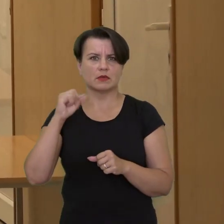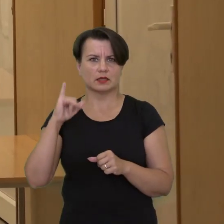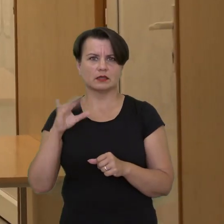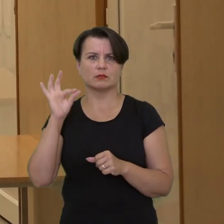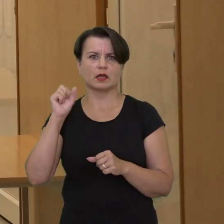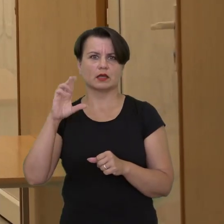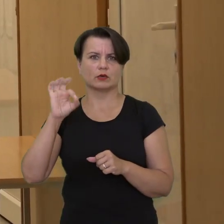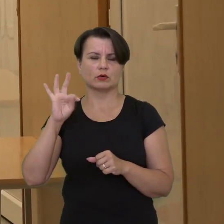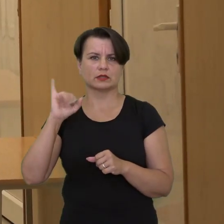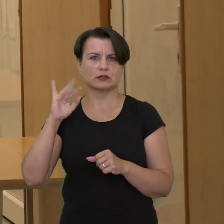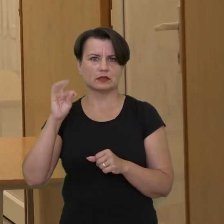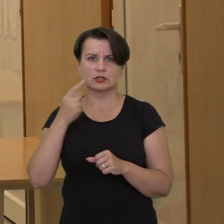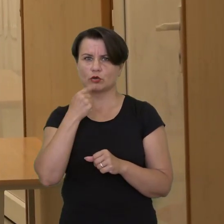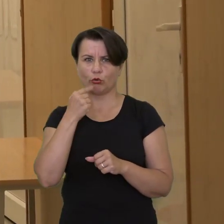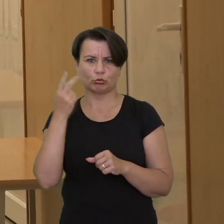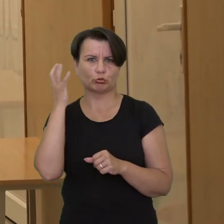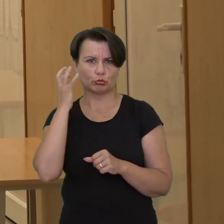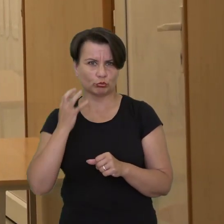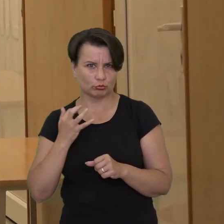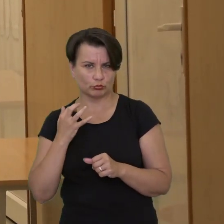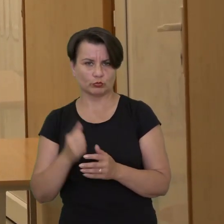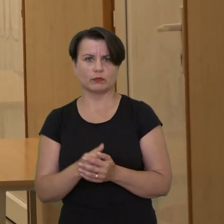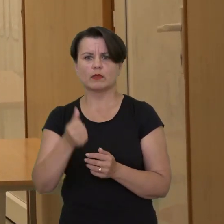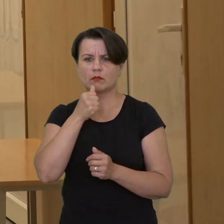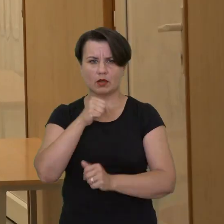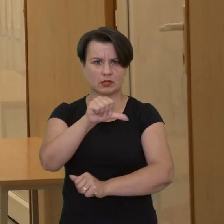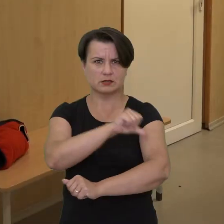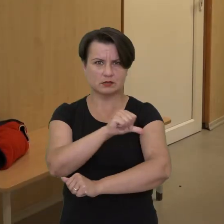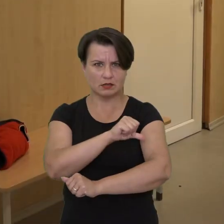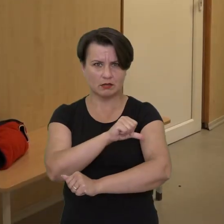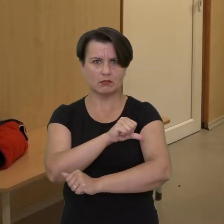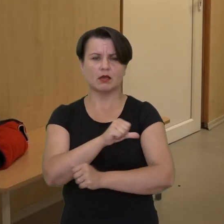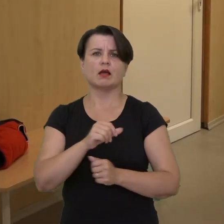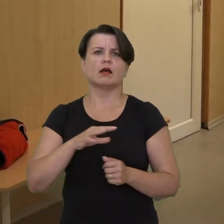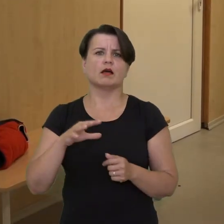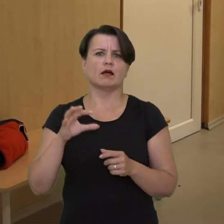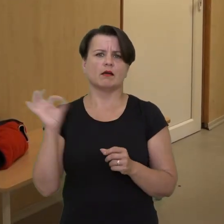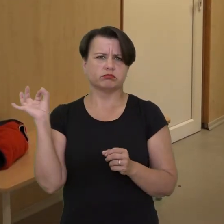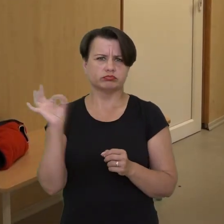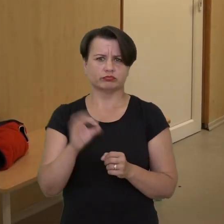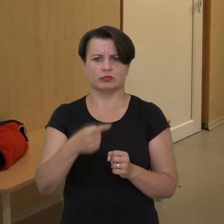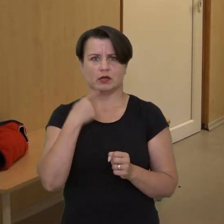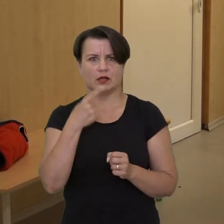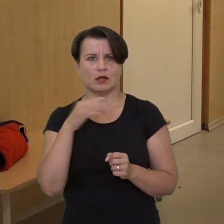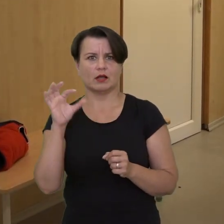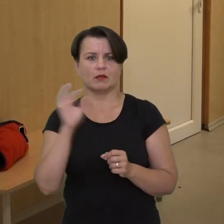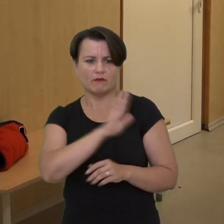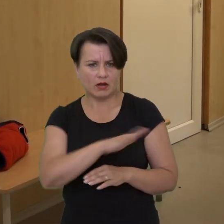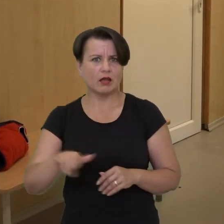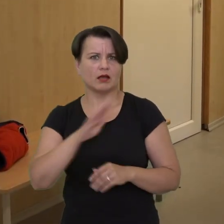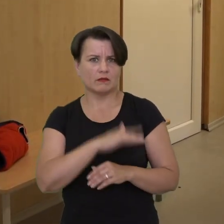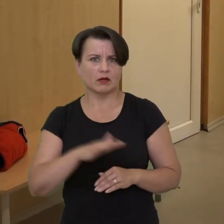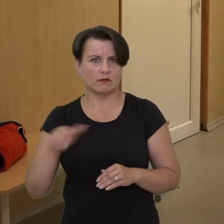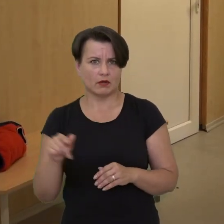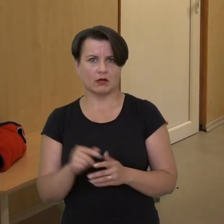ir raudonukės. Kalbant apie skiepijimus, apie skiepimo apimtis, dažniausiai ir minimi vaikai. Visai be reikalo